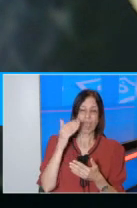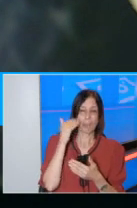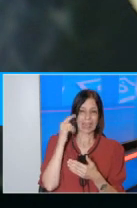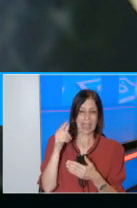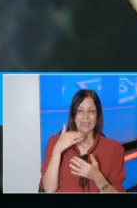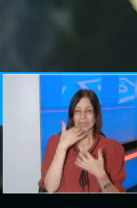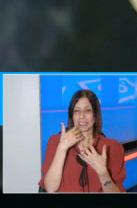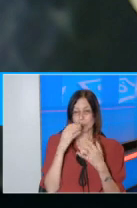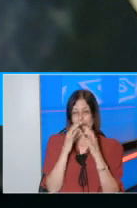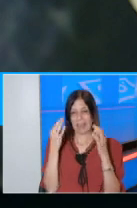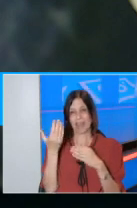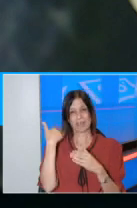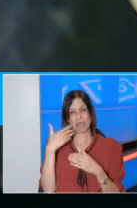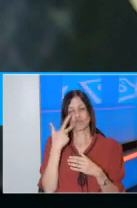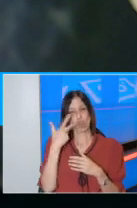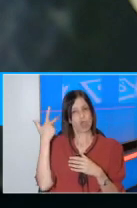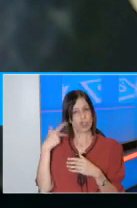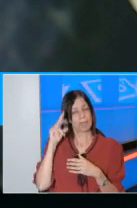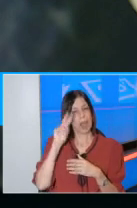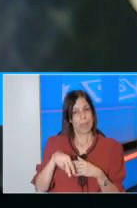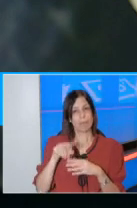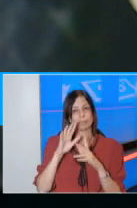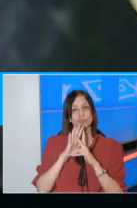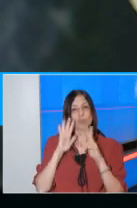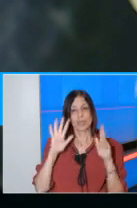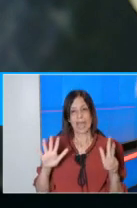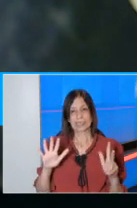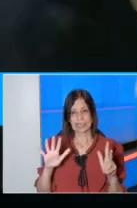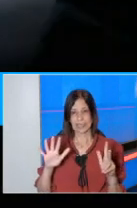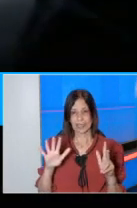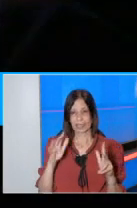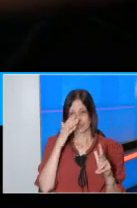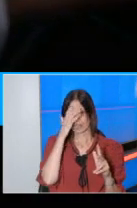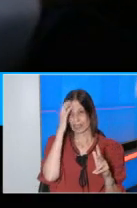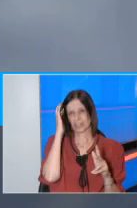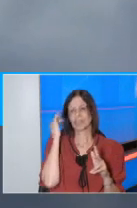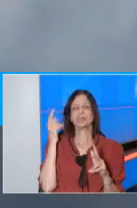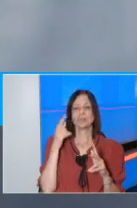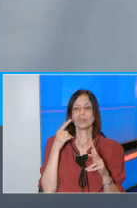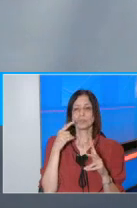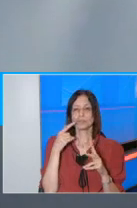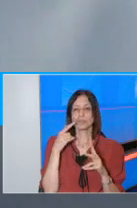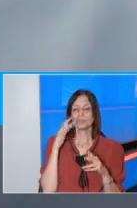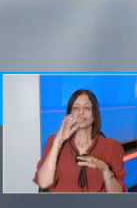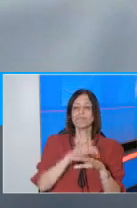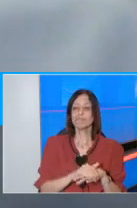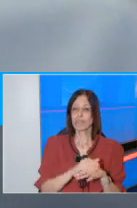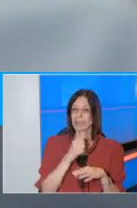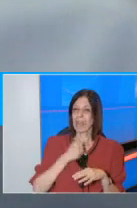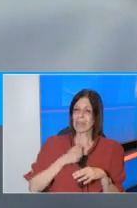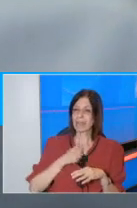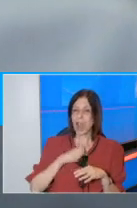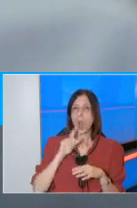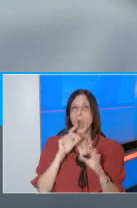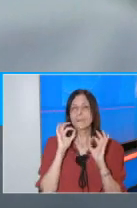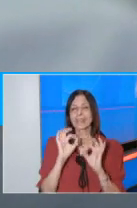שאמרת, מתחיל כבר לפני כ3 שנים, ב-2018, כאשר נחשפה בקנדה, או לא